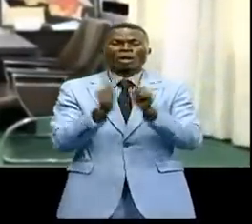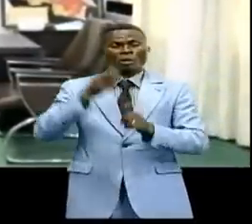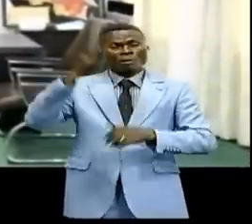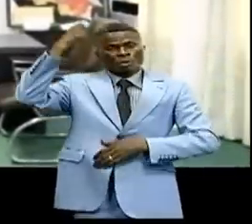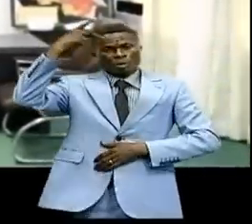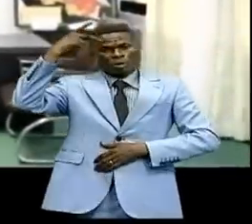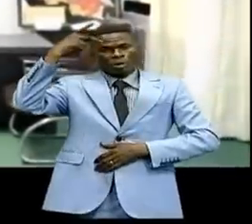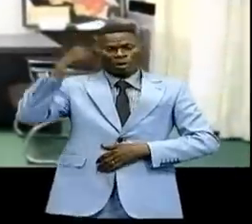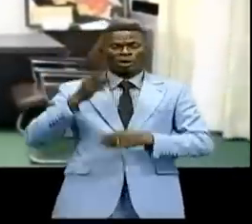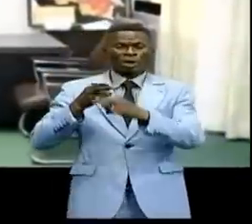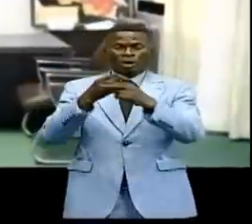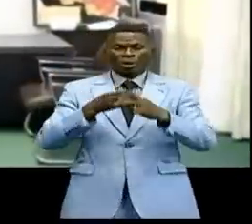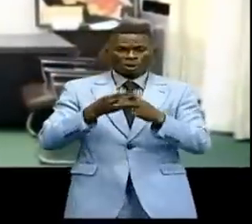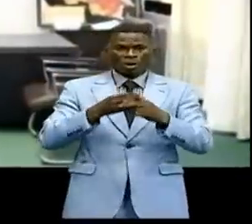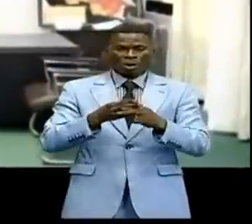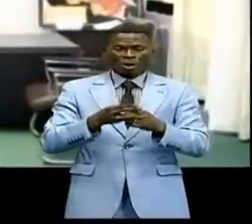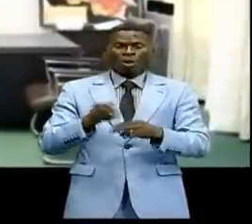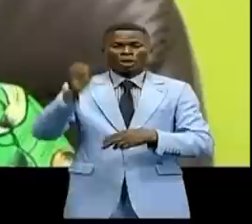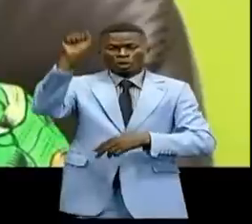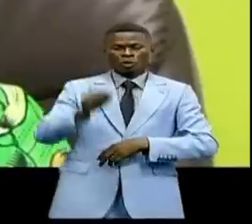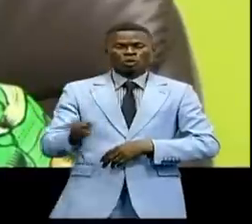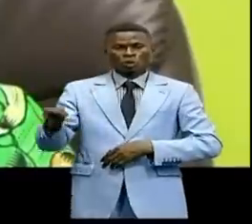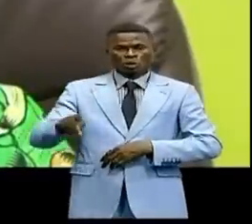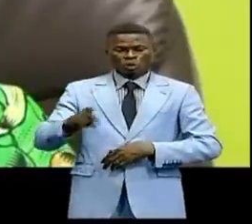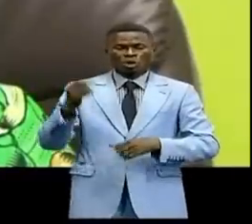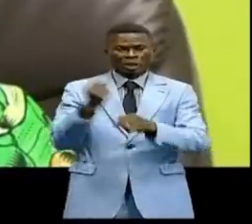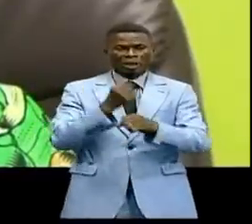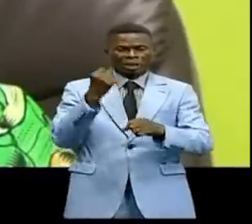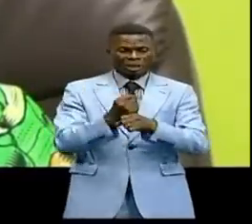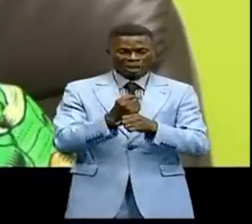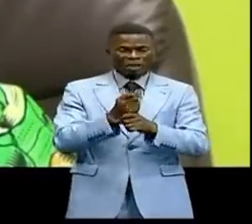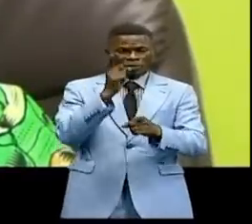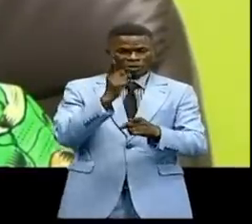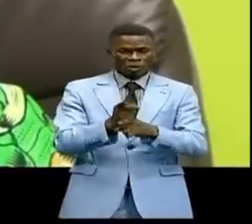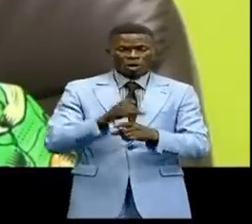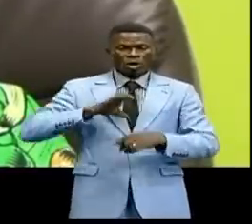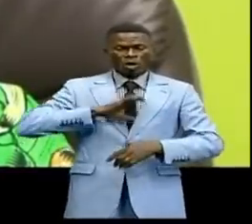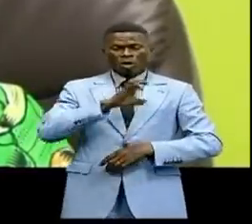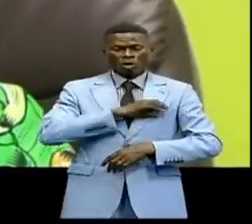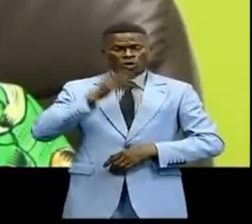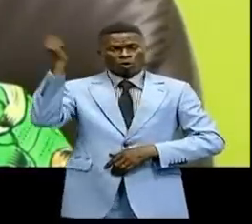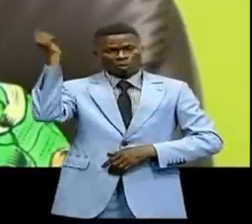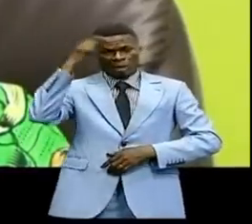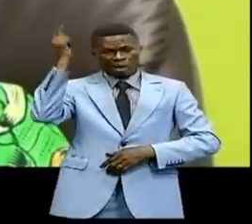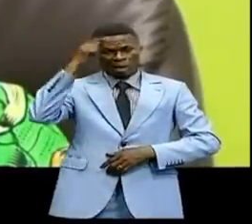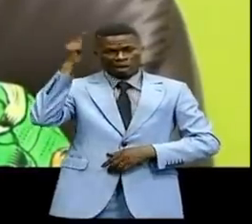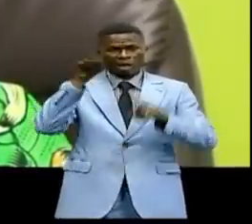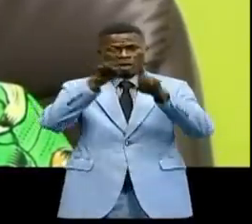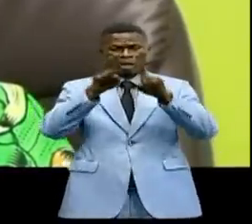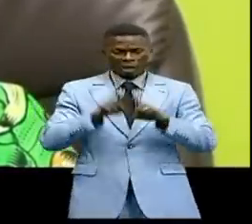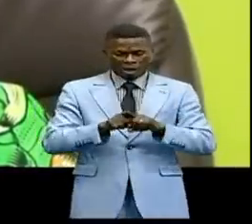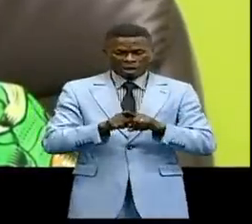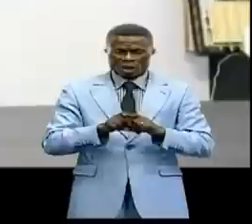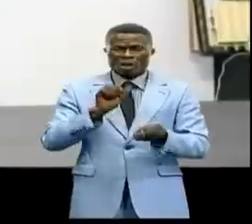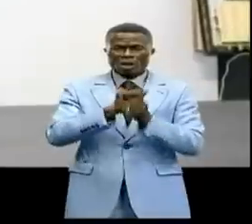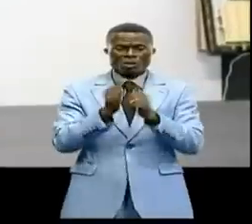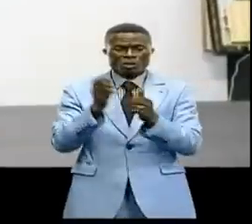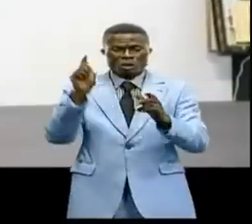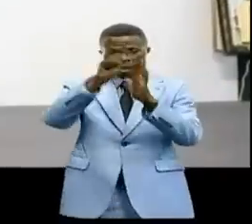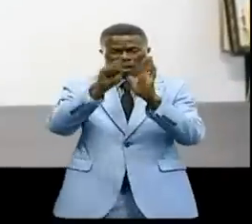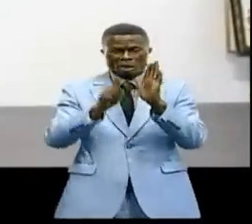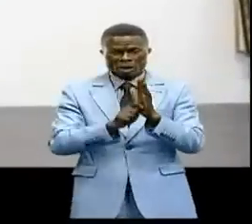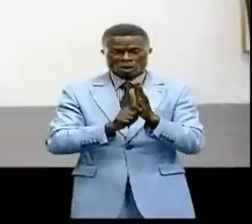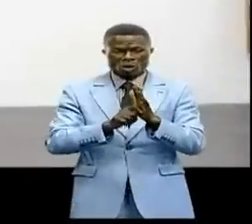politique et sécuritaire sous-régionale, à l'opérationnalisation du comité des sages, ainsi qu'à l'arrimage des textes sur la